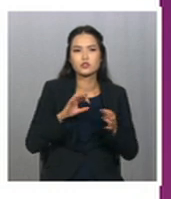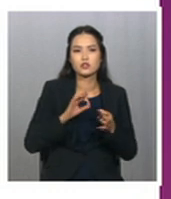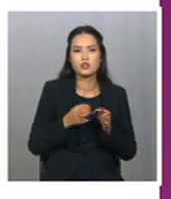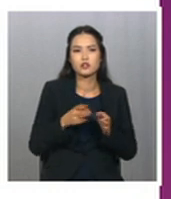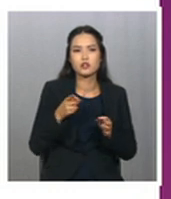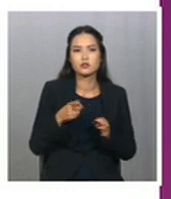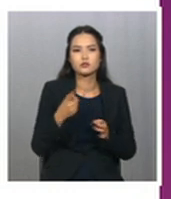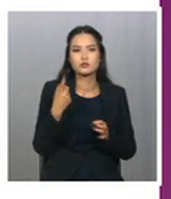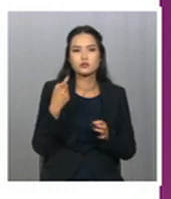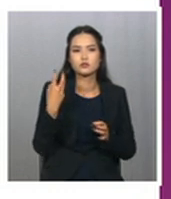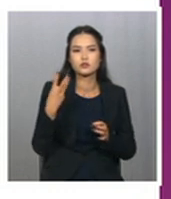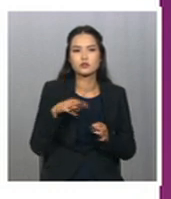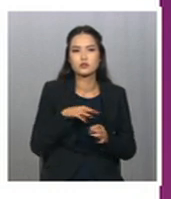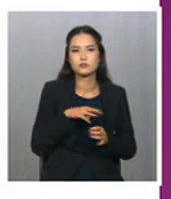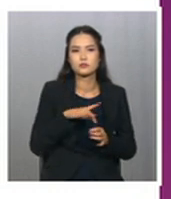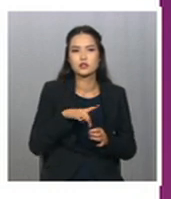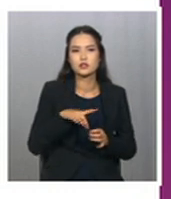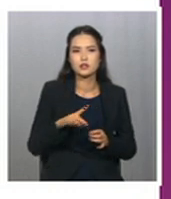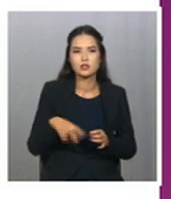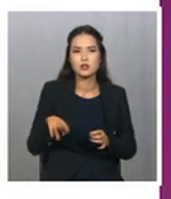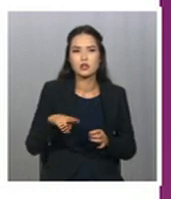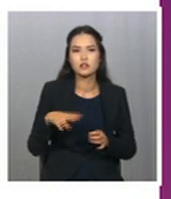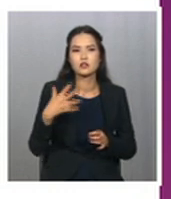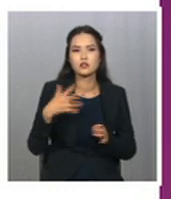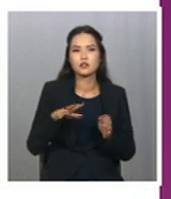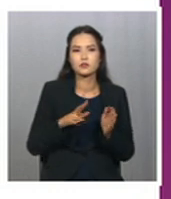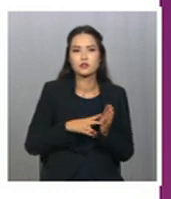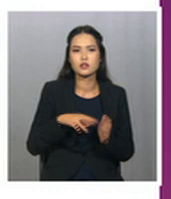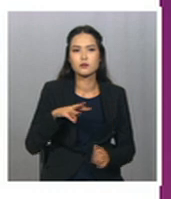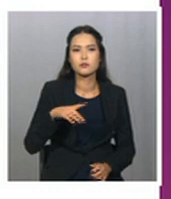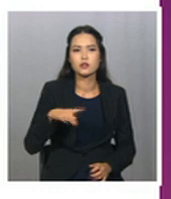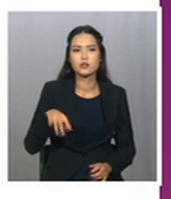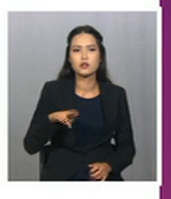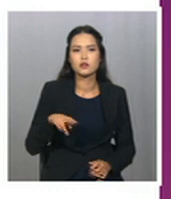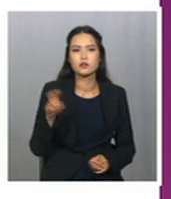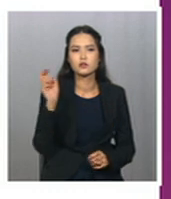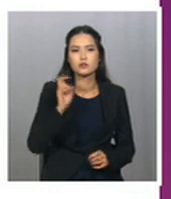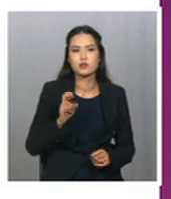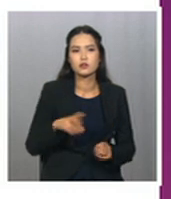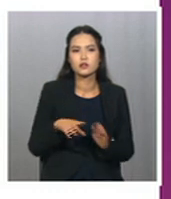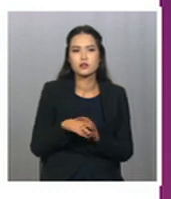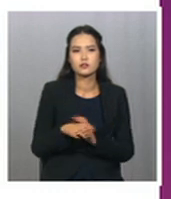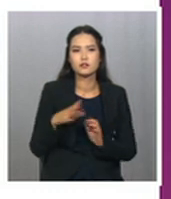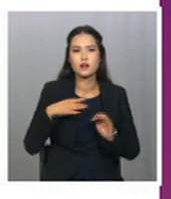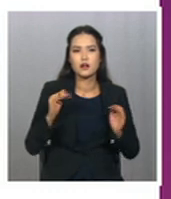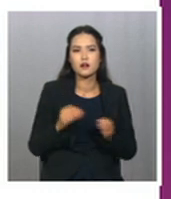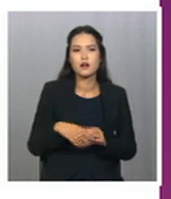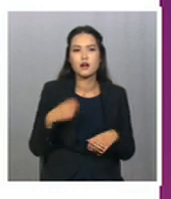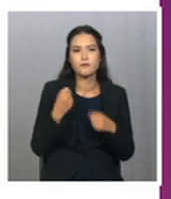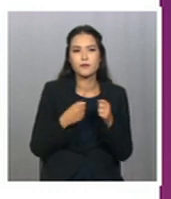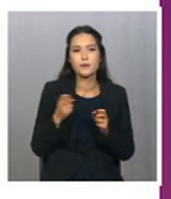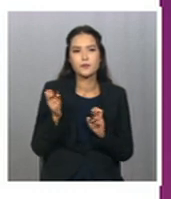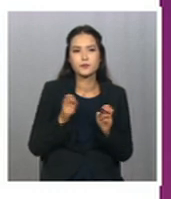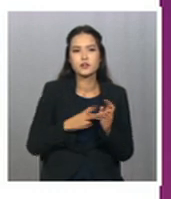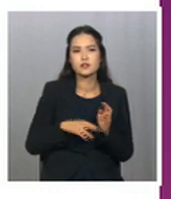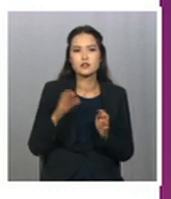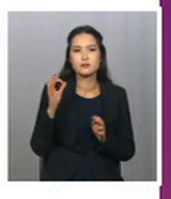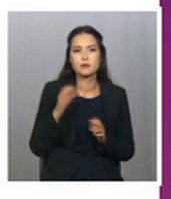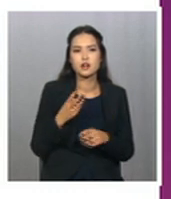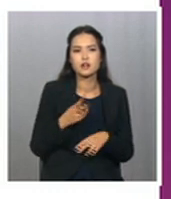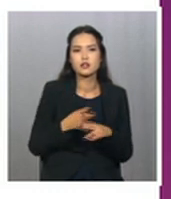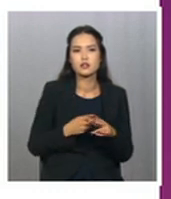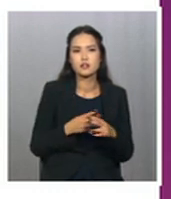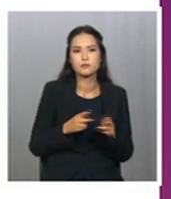103 миллиардтан 58 миллиард долларға дейін кеміді. Автомобиль өндірісі 80%-ға қысқарса, темір балқыту